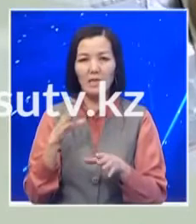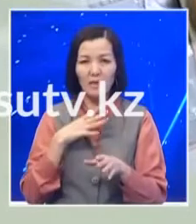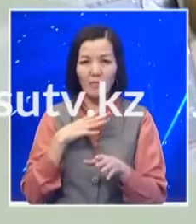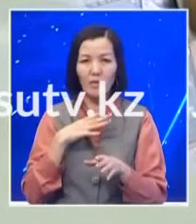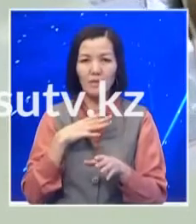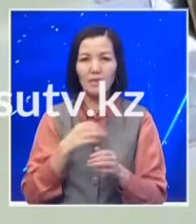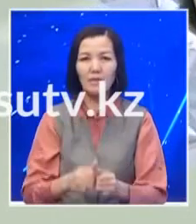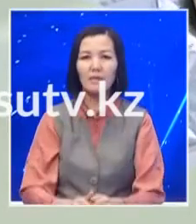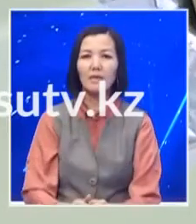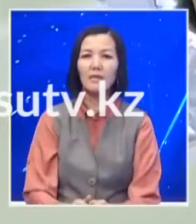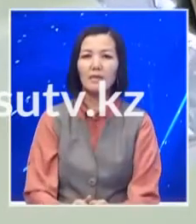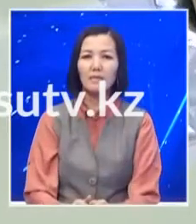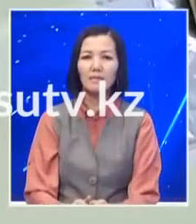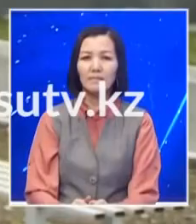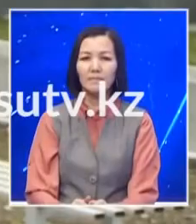келген.